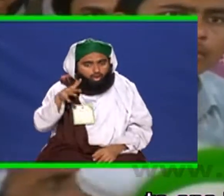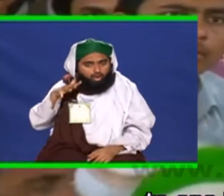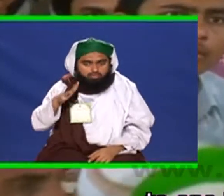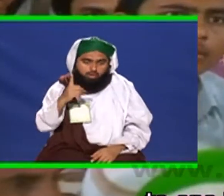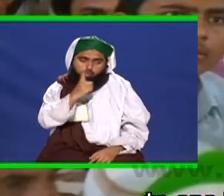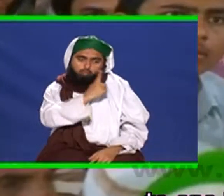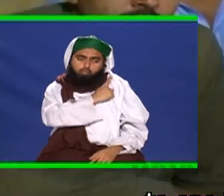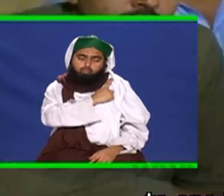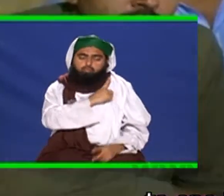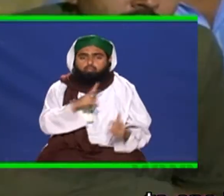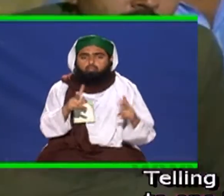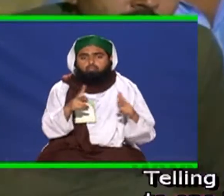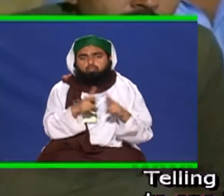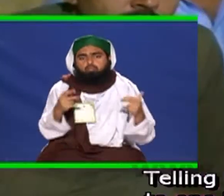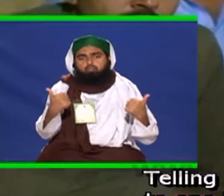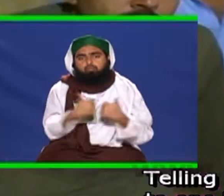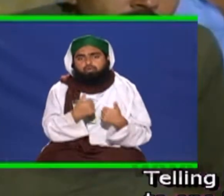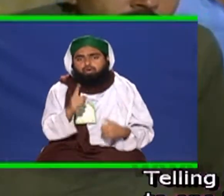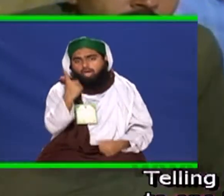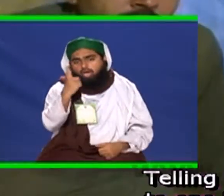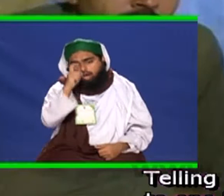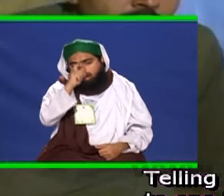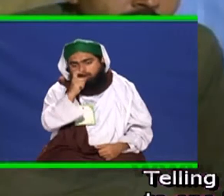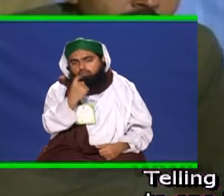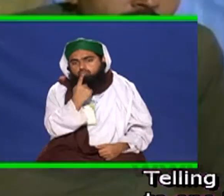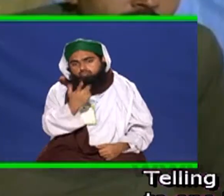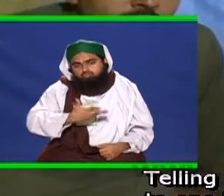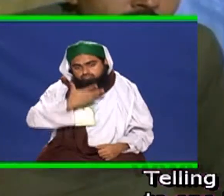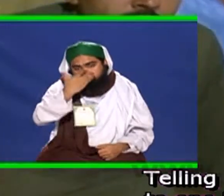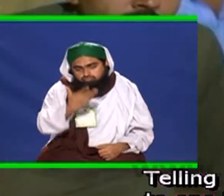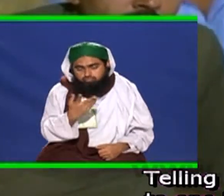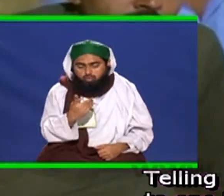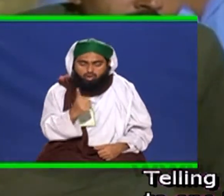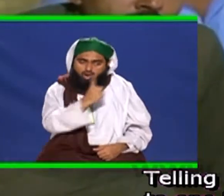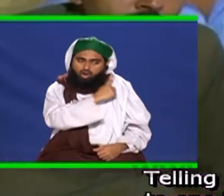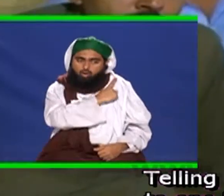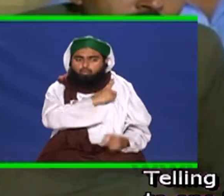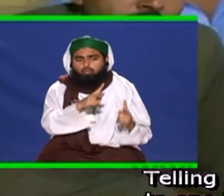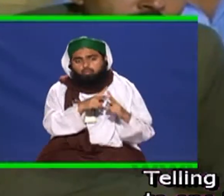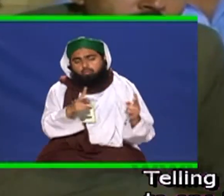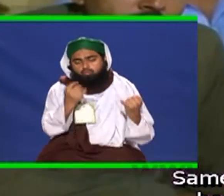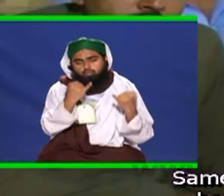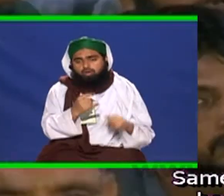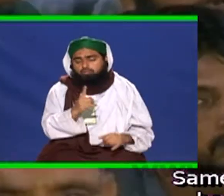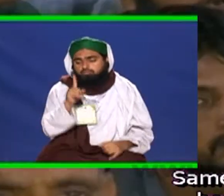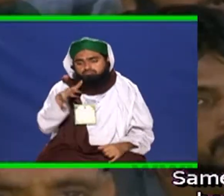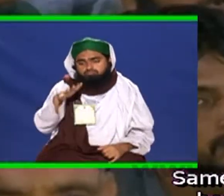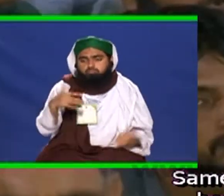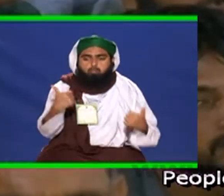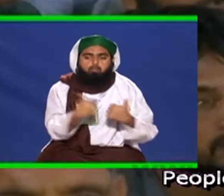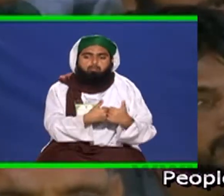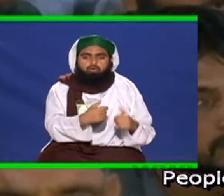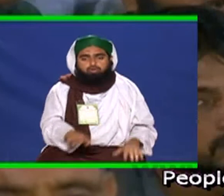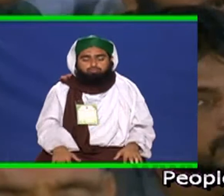بار غیبت کی، ایک بار جھوٹ بولا تو وہ 1,00,000 بار جھوٹ بولا، ایک بار داڑھی